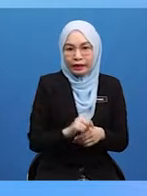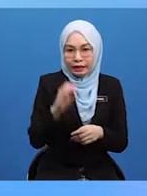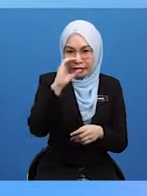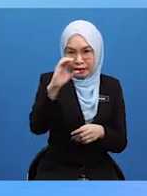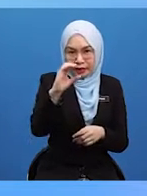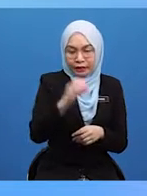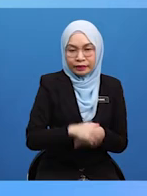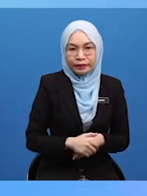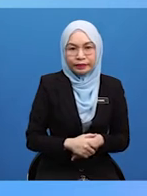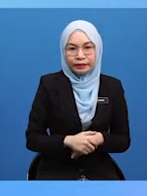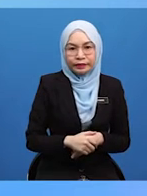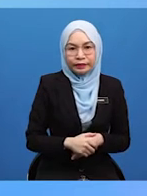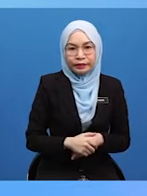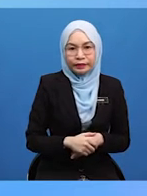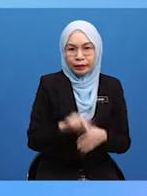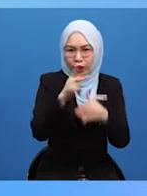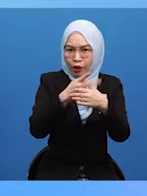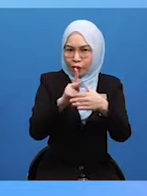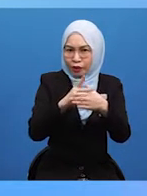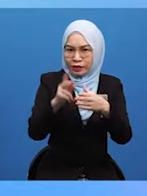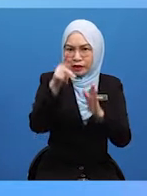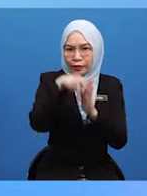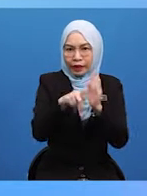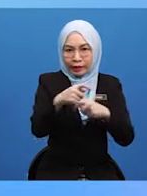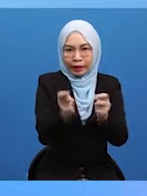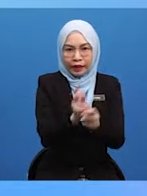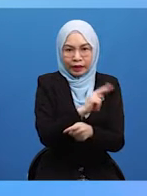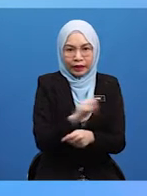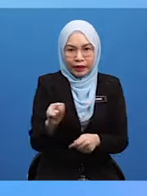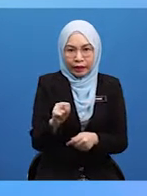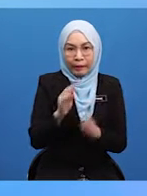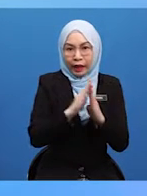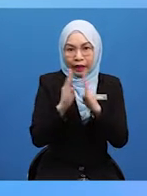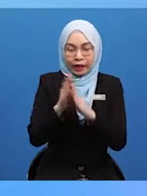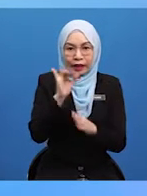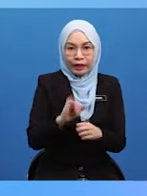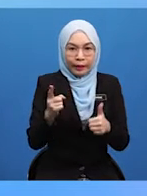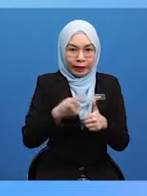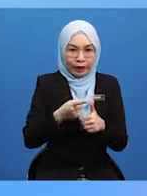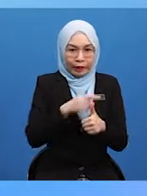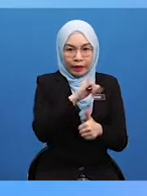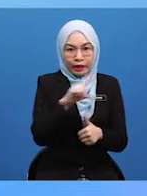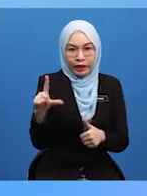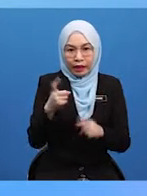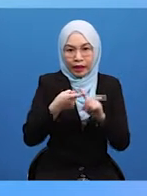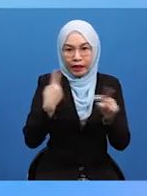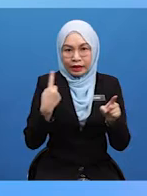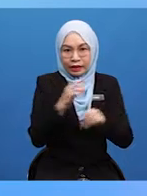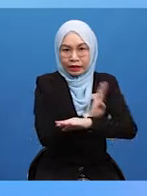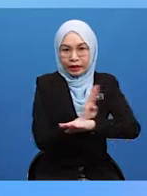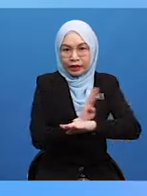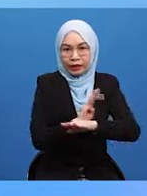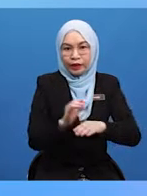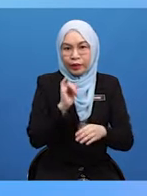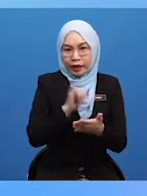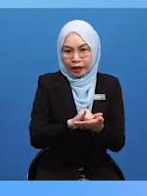C. Fungsi pertempatan bandar yang pertama adalah dari segi ekonomi, iaitu terdiri